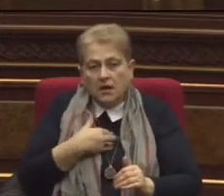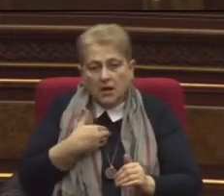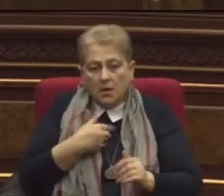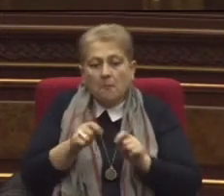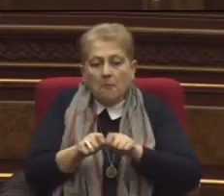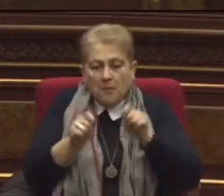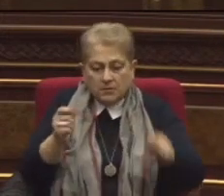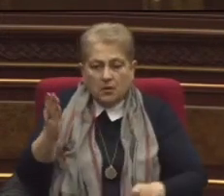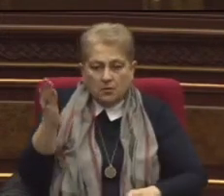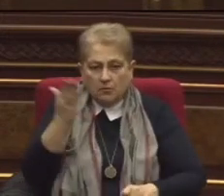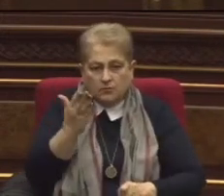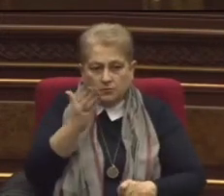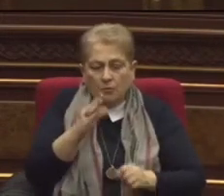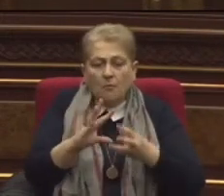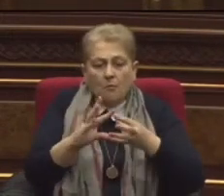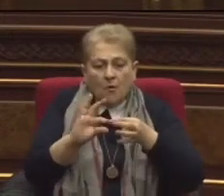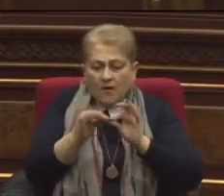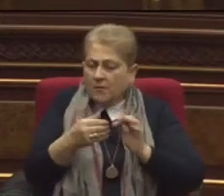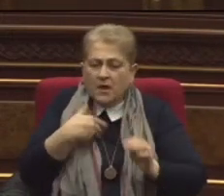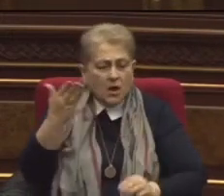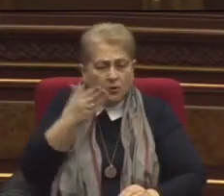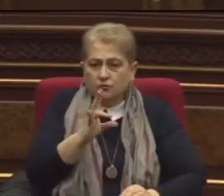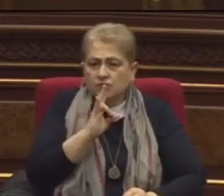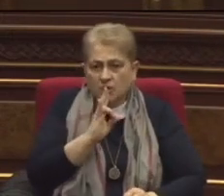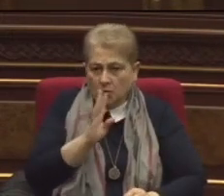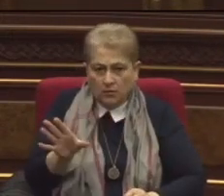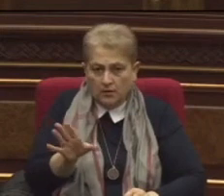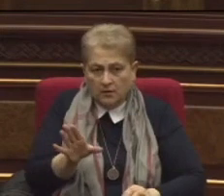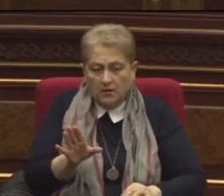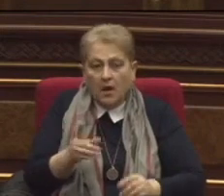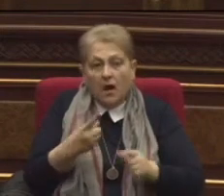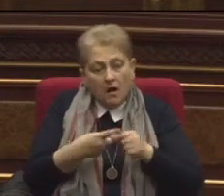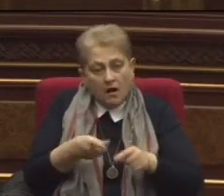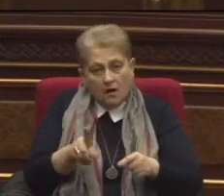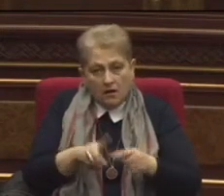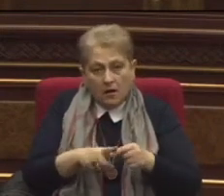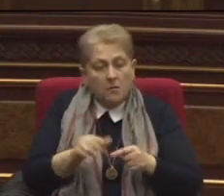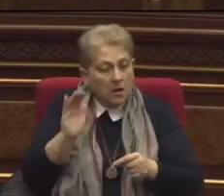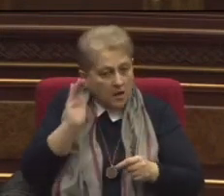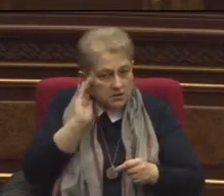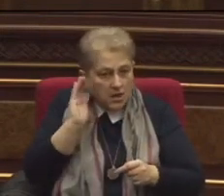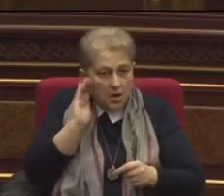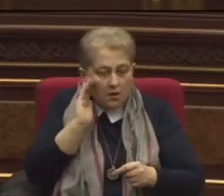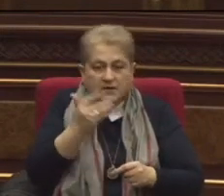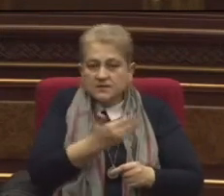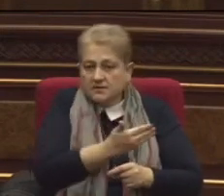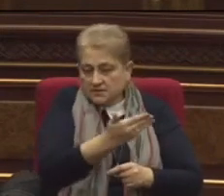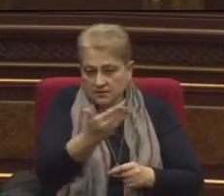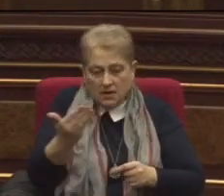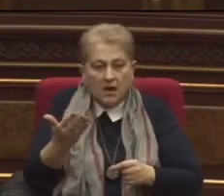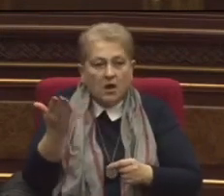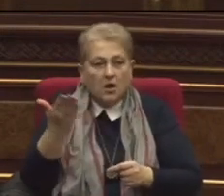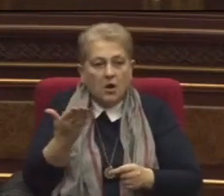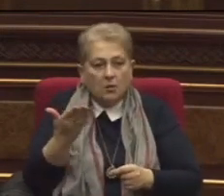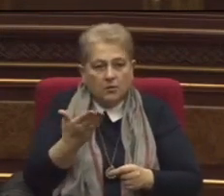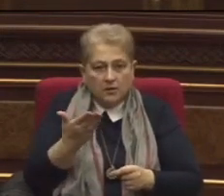բացման խոսքում բովանդակային ելույթ չեմ ունենա, այլ լսելով ձեր